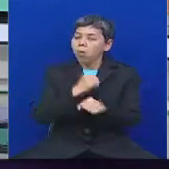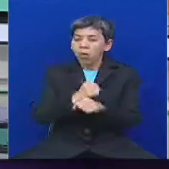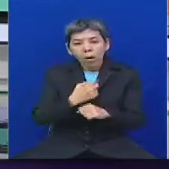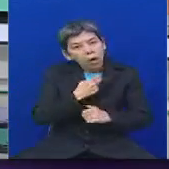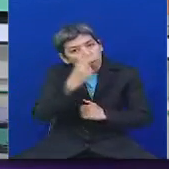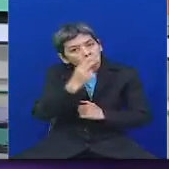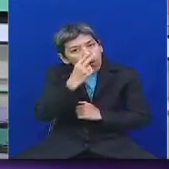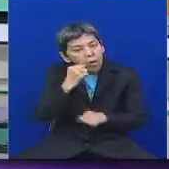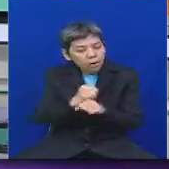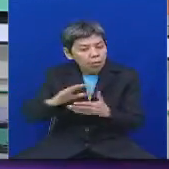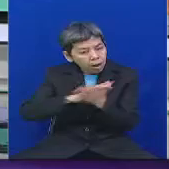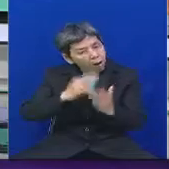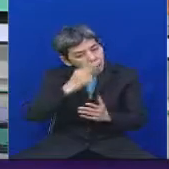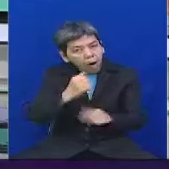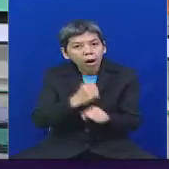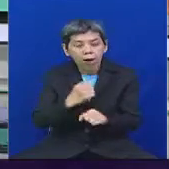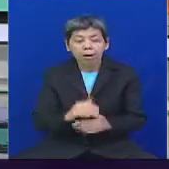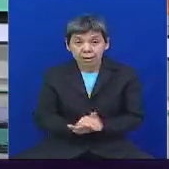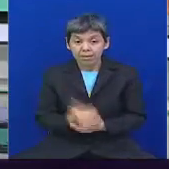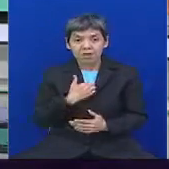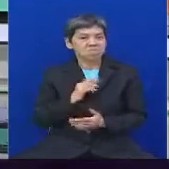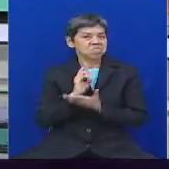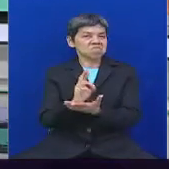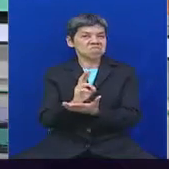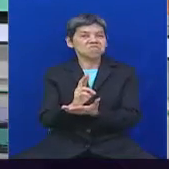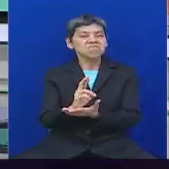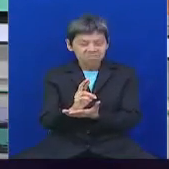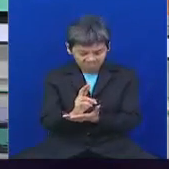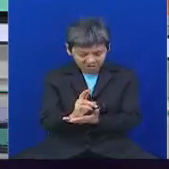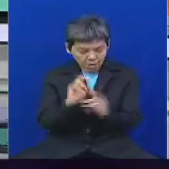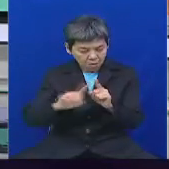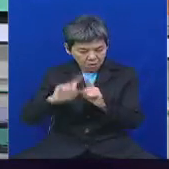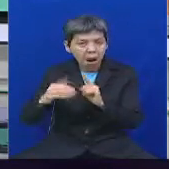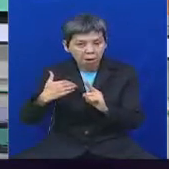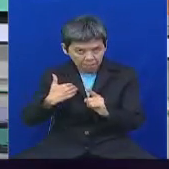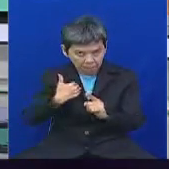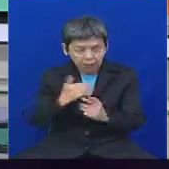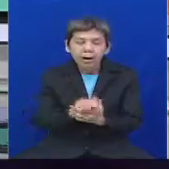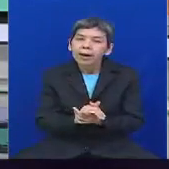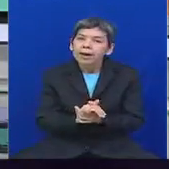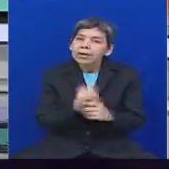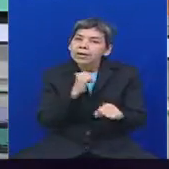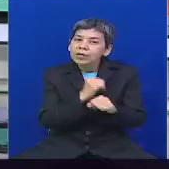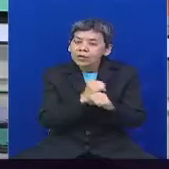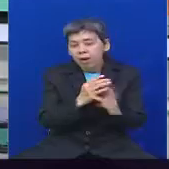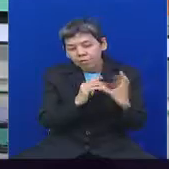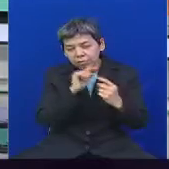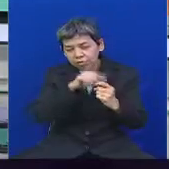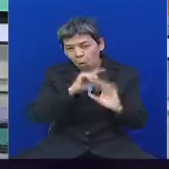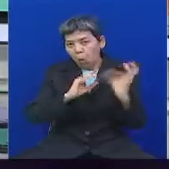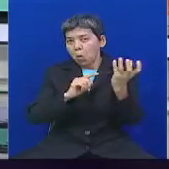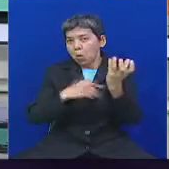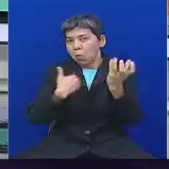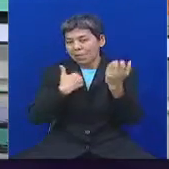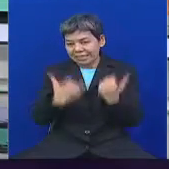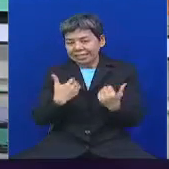มภาพยนตร์จากต่างประเทศแล้วก็คว้ารางวัลภาพยนตร์มาอย่างมากมายทีเดียวนะคะตั้งแต่ระดับทวีปไปจนถึงระดับโลก